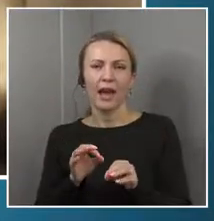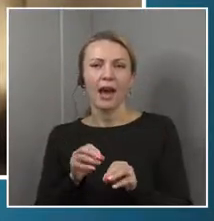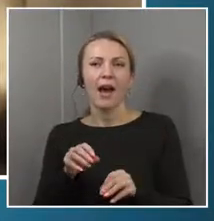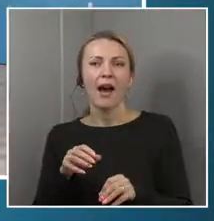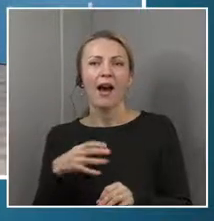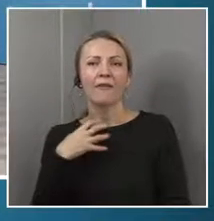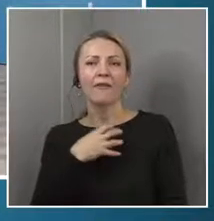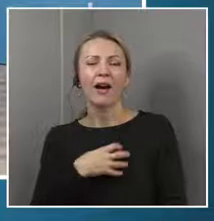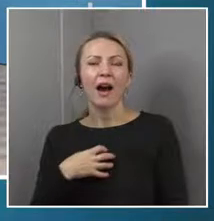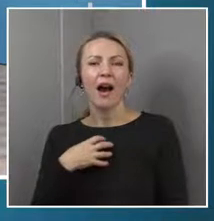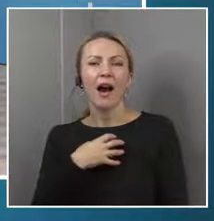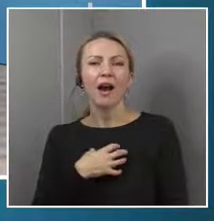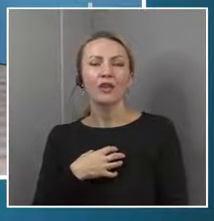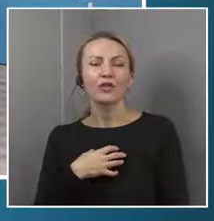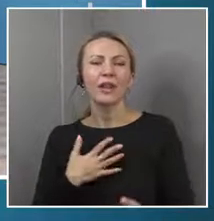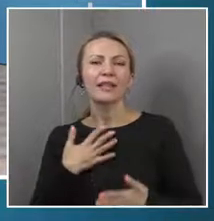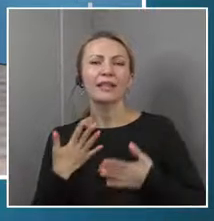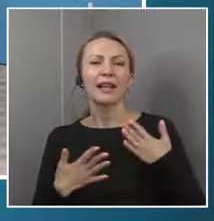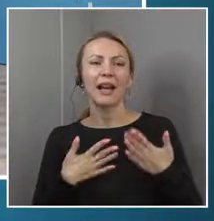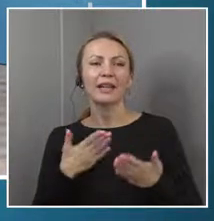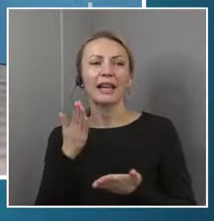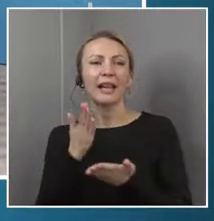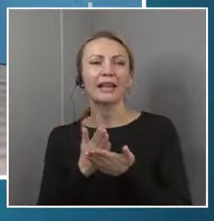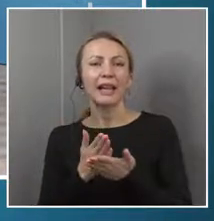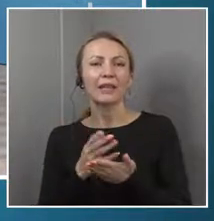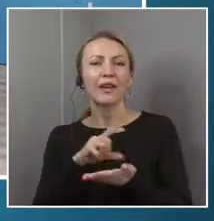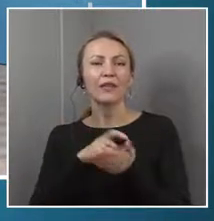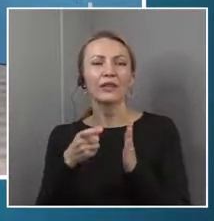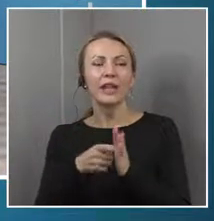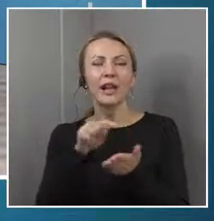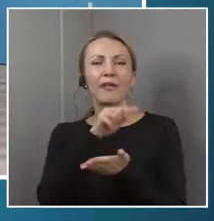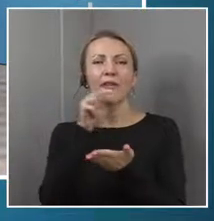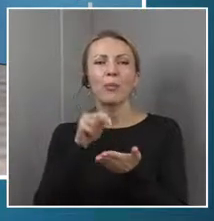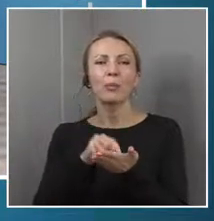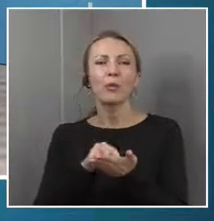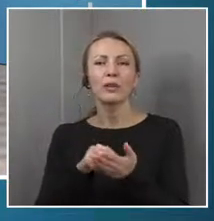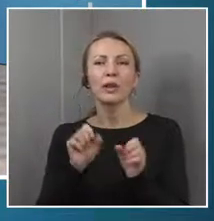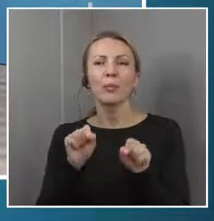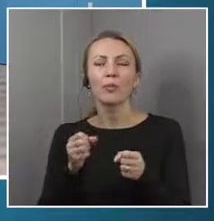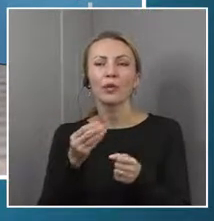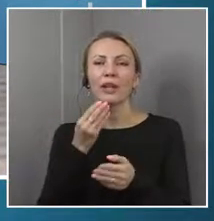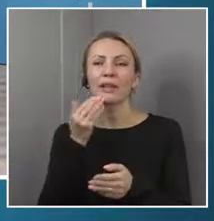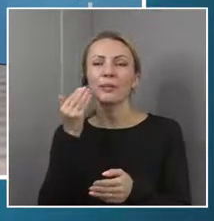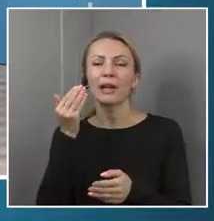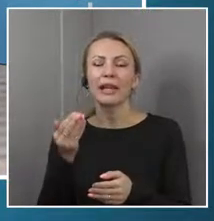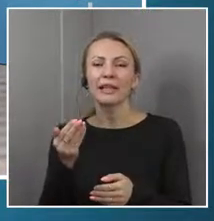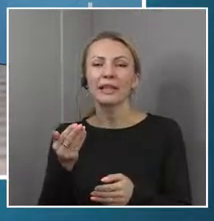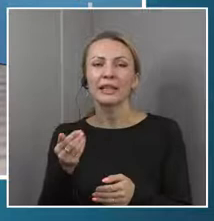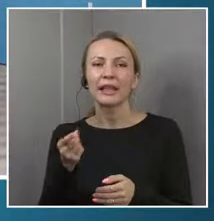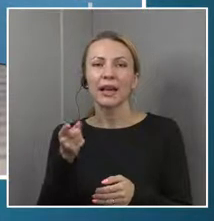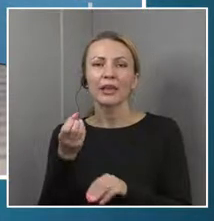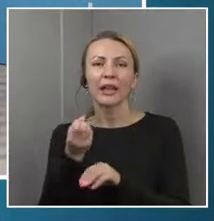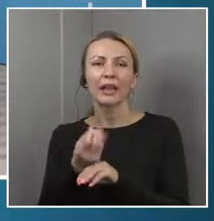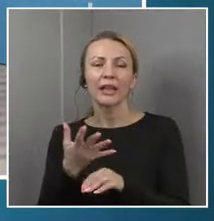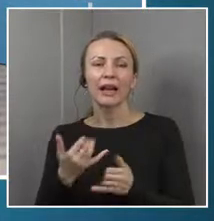Спасибо большое. Thank you very much. Do we have any questions from the audience? We now have some